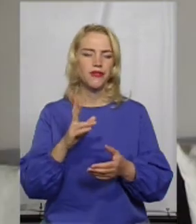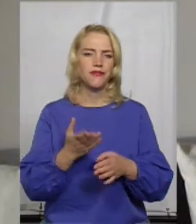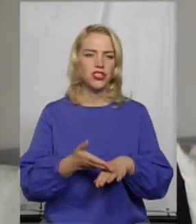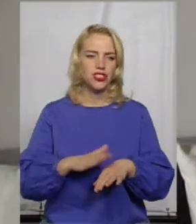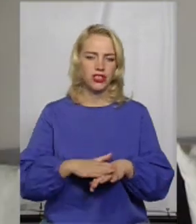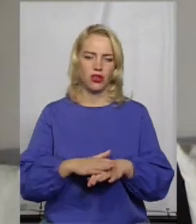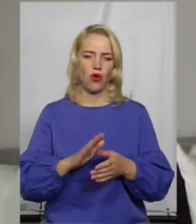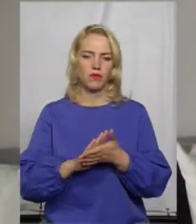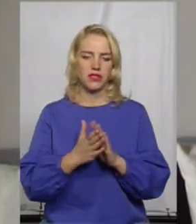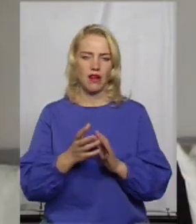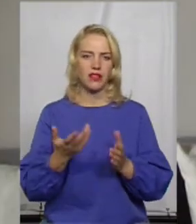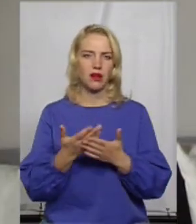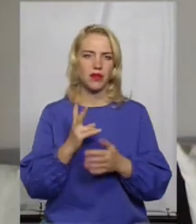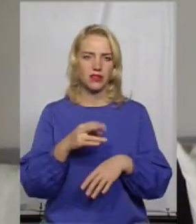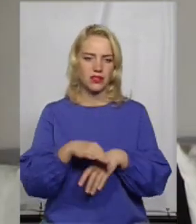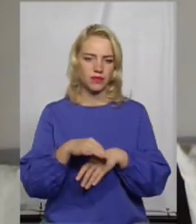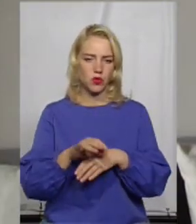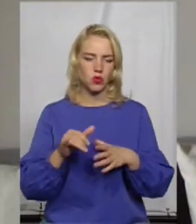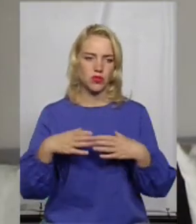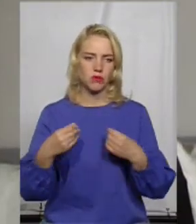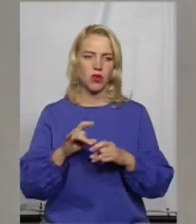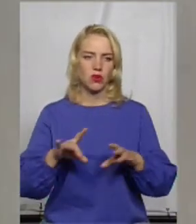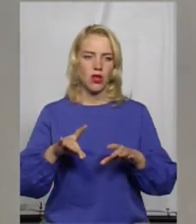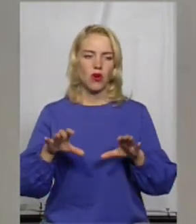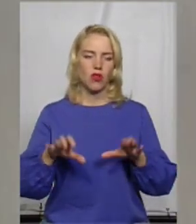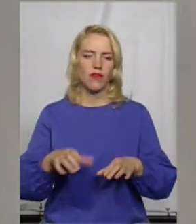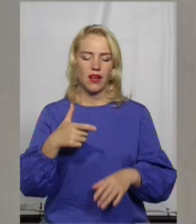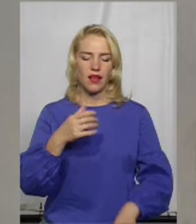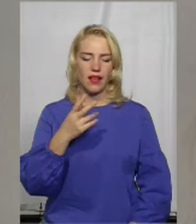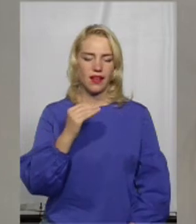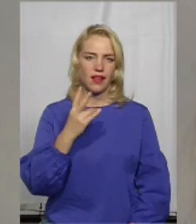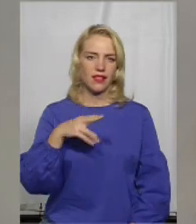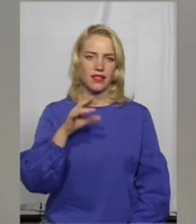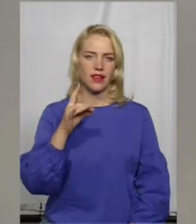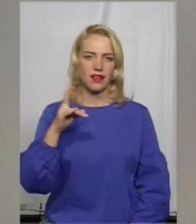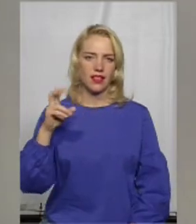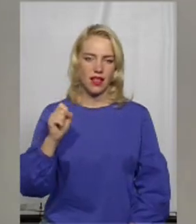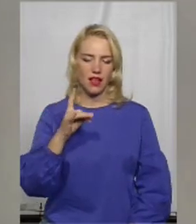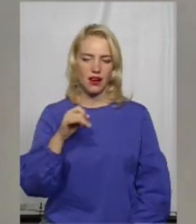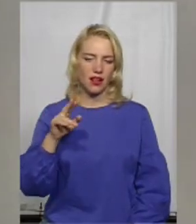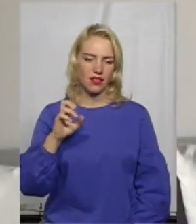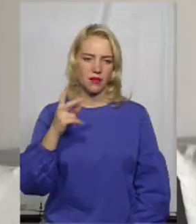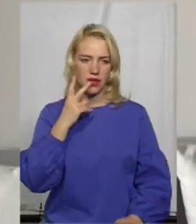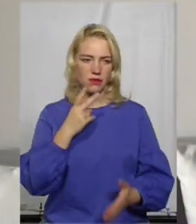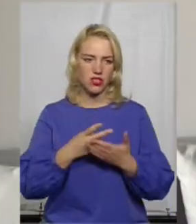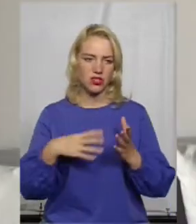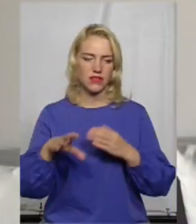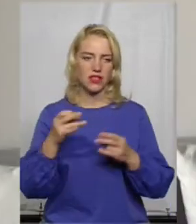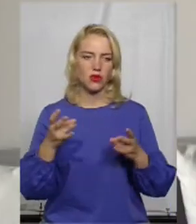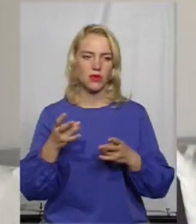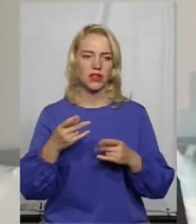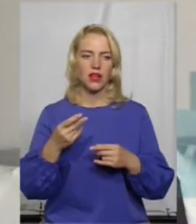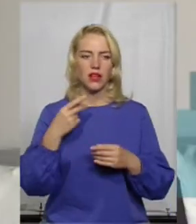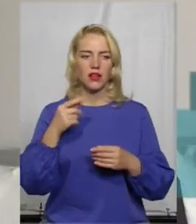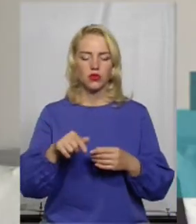насилля в сім'ї, розповідає голова правління Хмельницької організації «Гендерна рада» Тетяна Баєва. Каже, передбачили усе необхідне. Тут може знаходитися